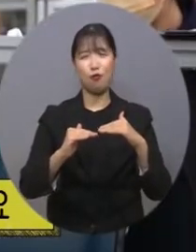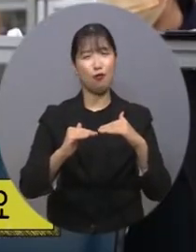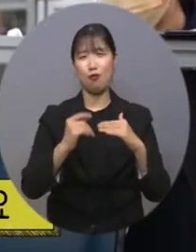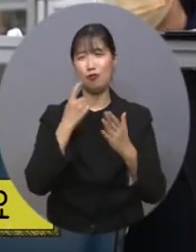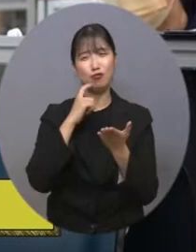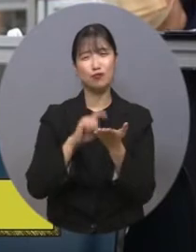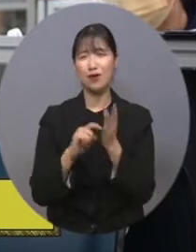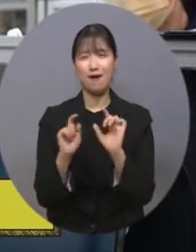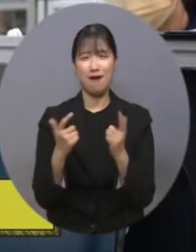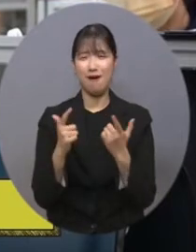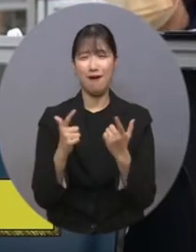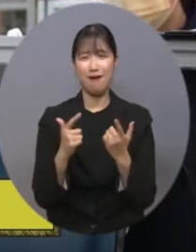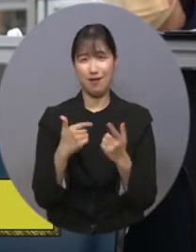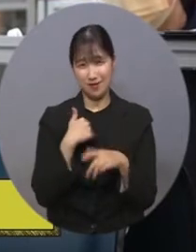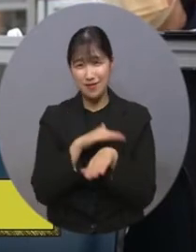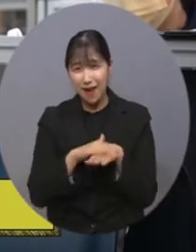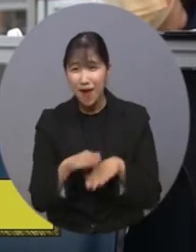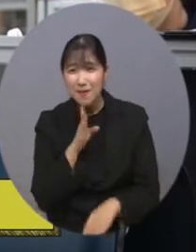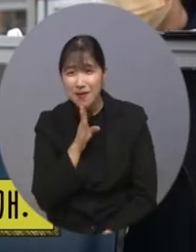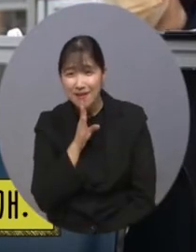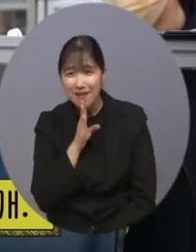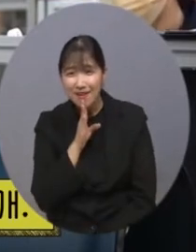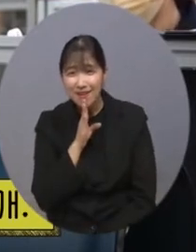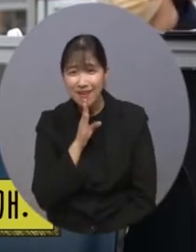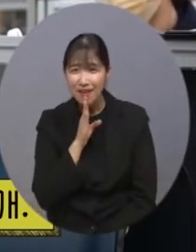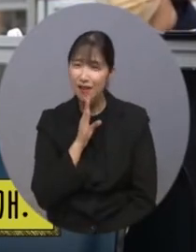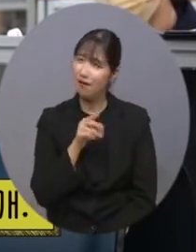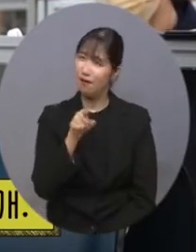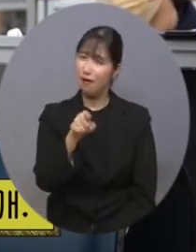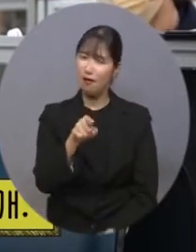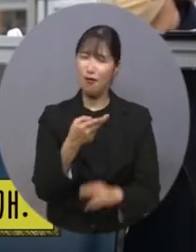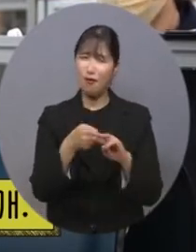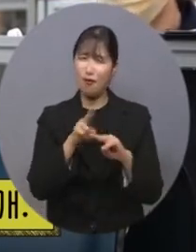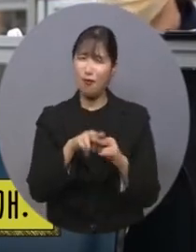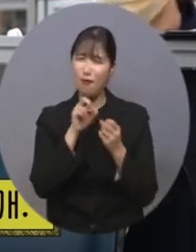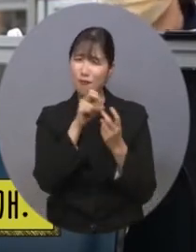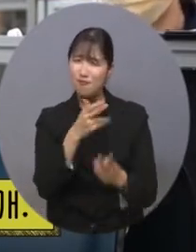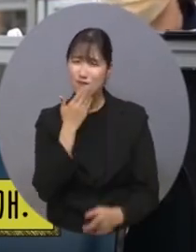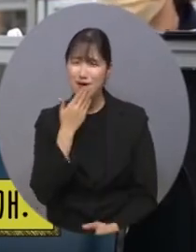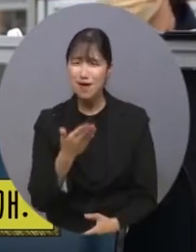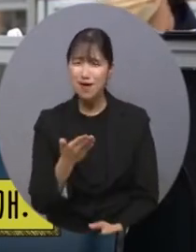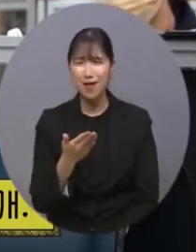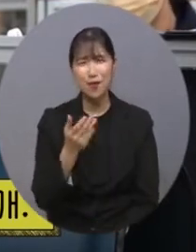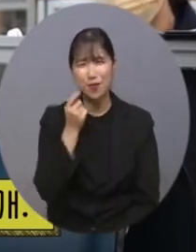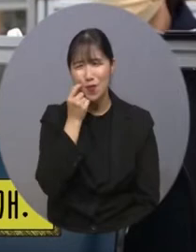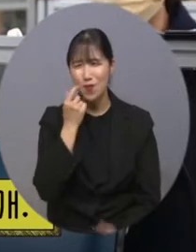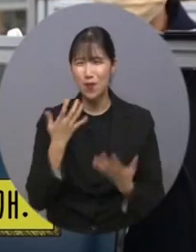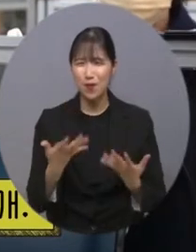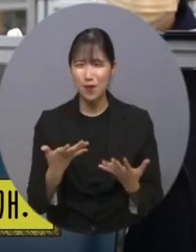쉽지 않아요. 저 지금 괜찮은 거 맞나요? 이거 상품을 할 수 있을지 모르겠네요.